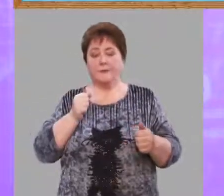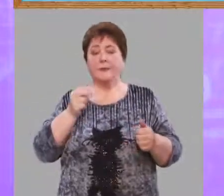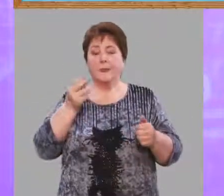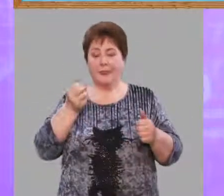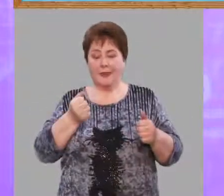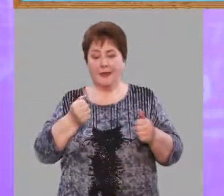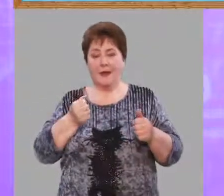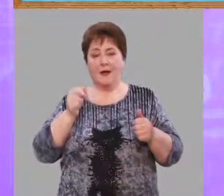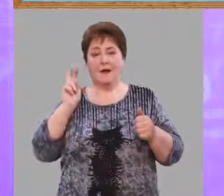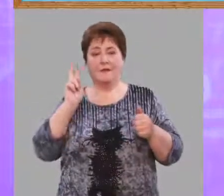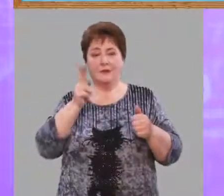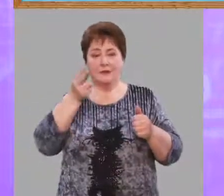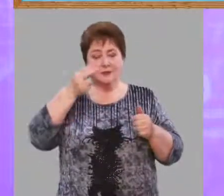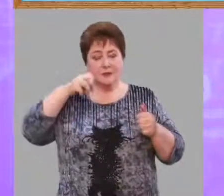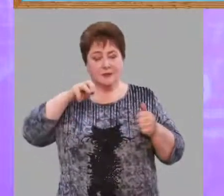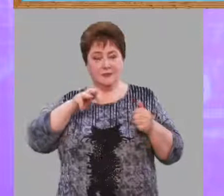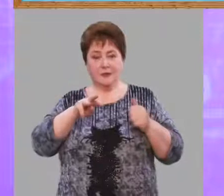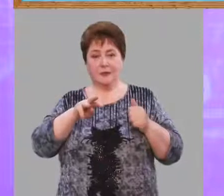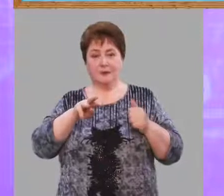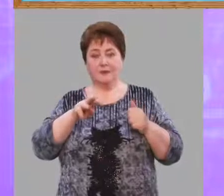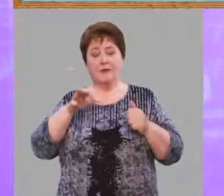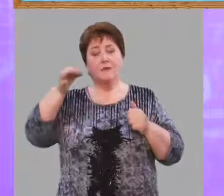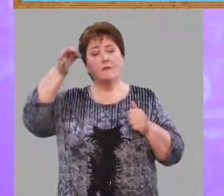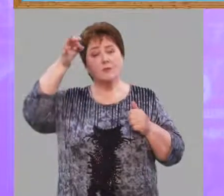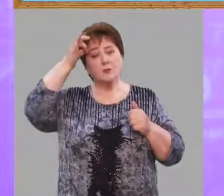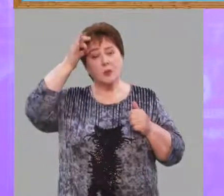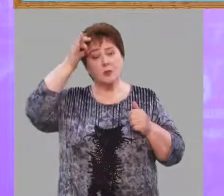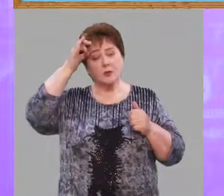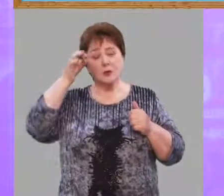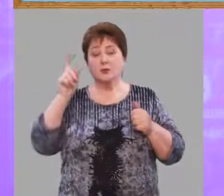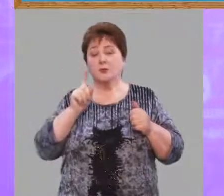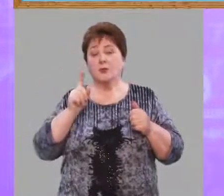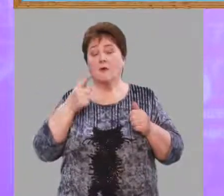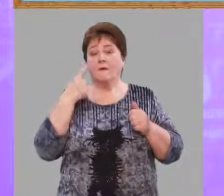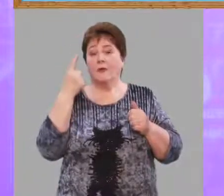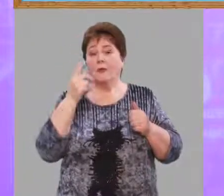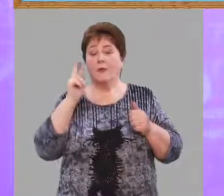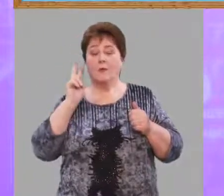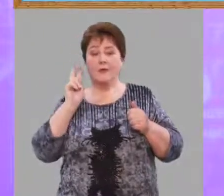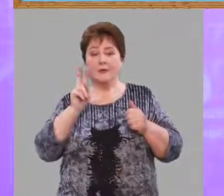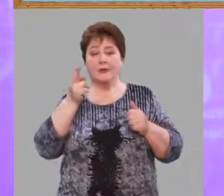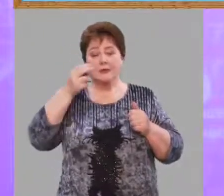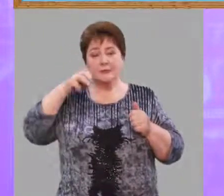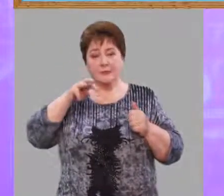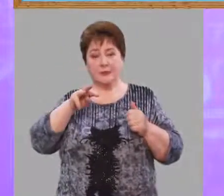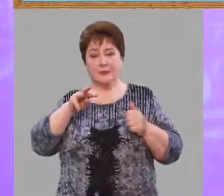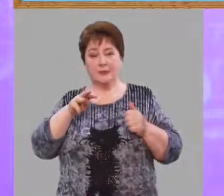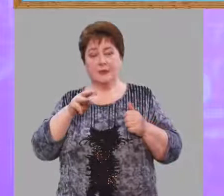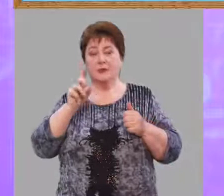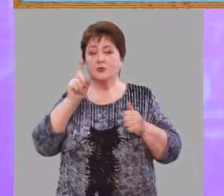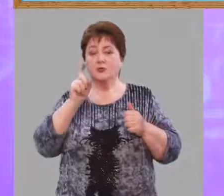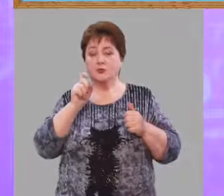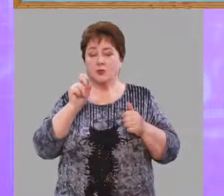Конечно, с квадратным дециметром. И вспомнили, что в одном квадратном дециметре